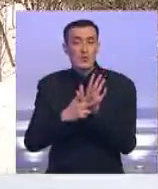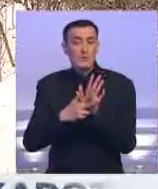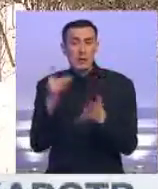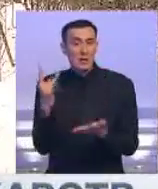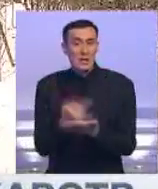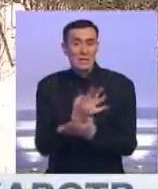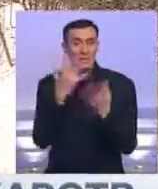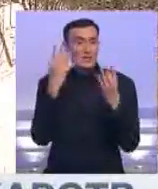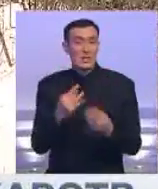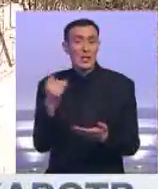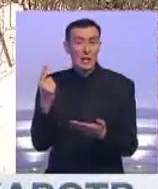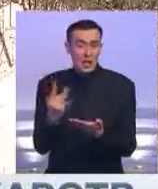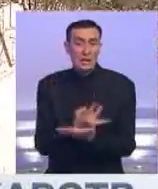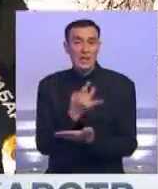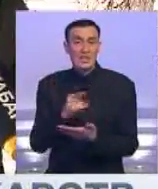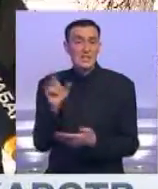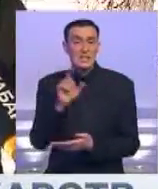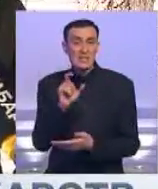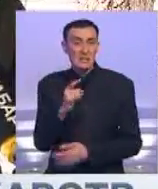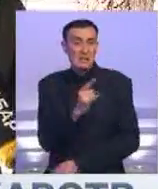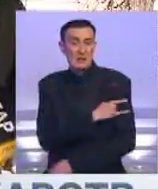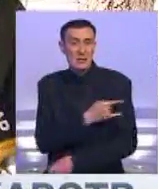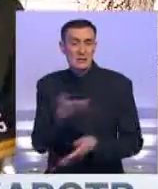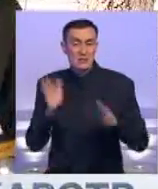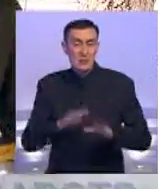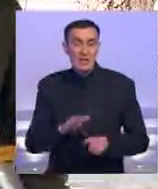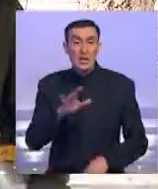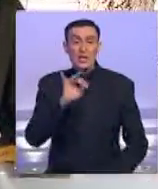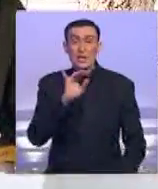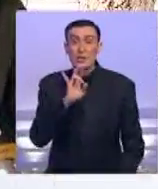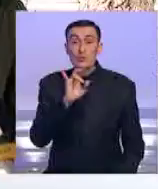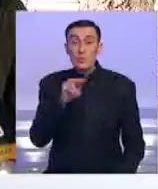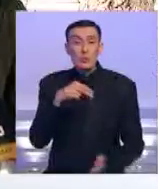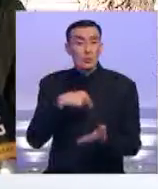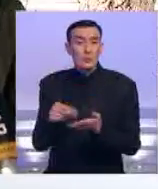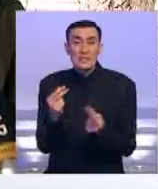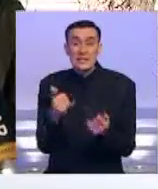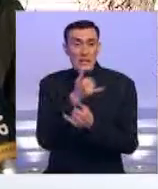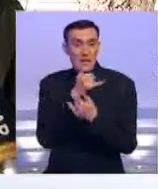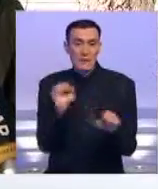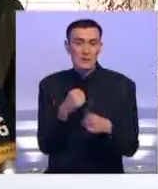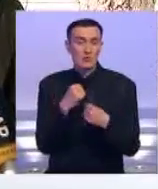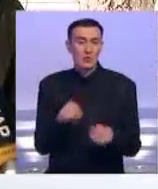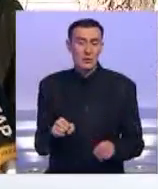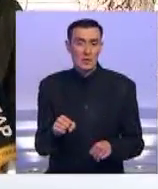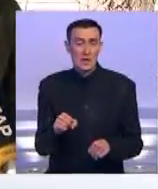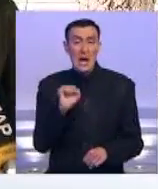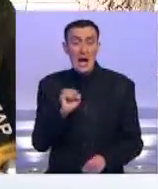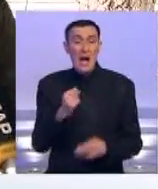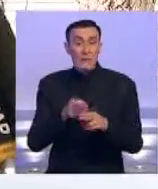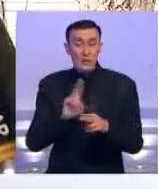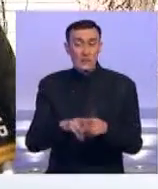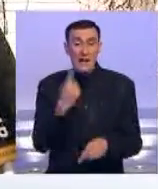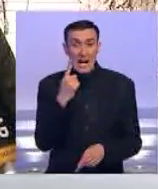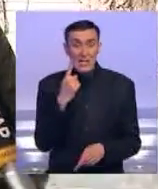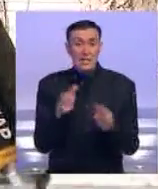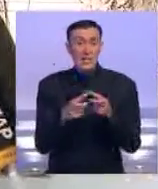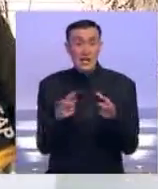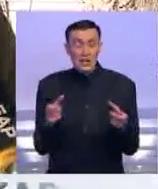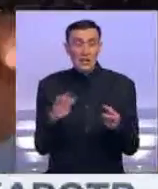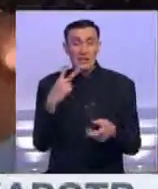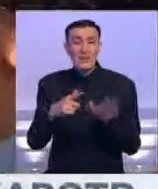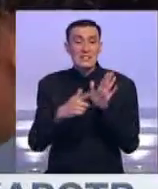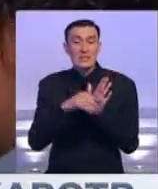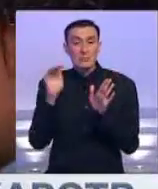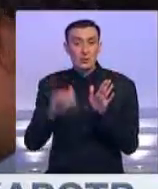день вводятся, и каждый раз это синяки. Инсулин даже тут за деньги не купишь. А инсулин, один картридж, стоит